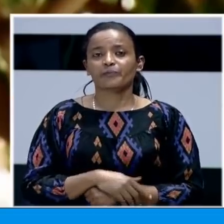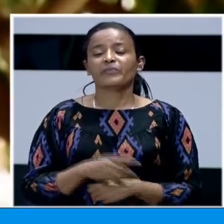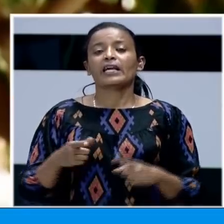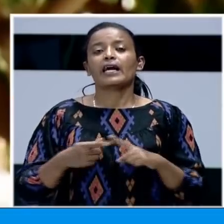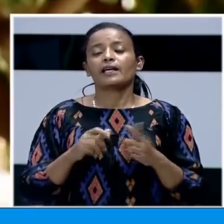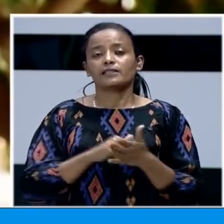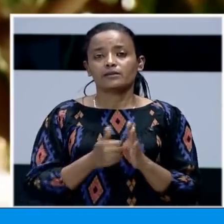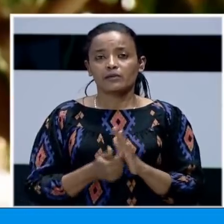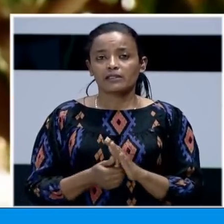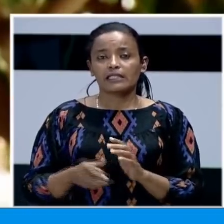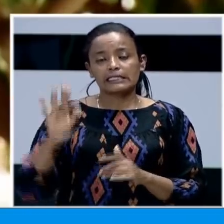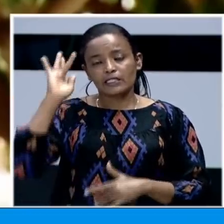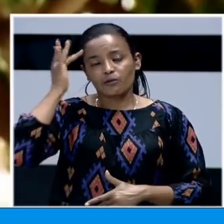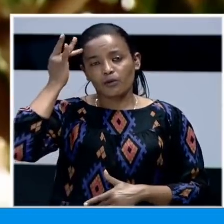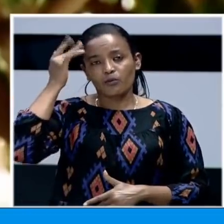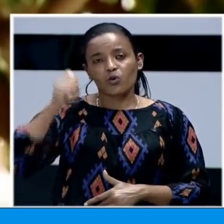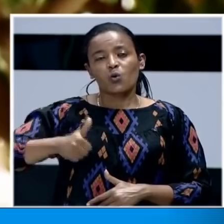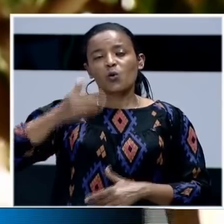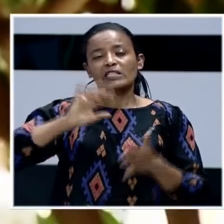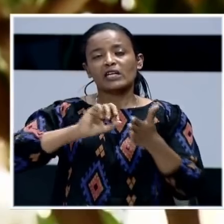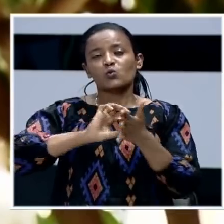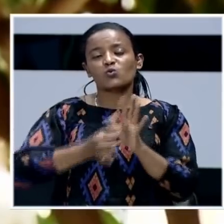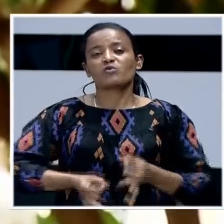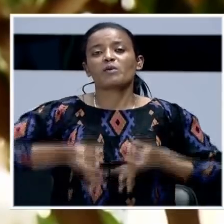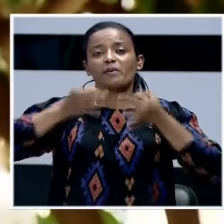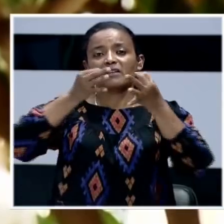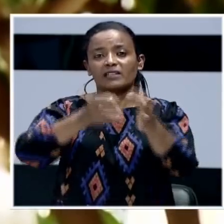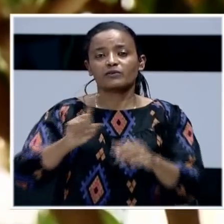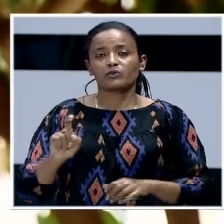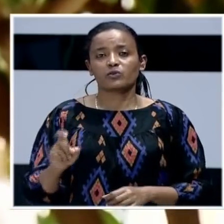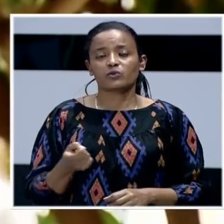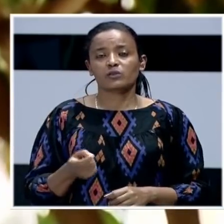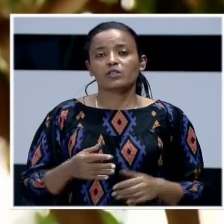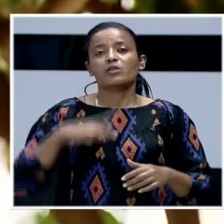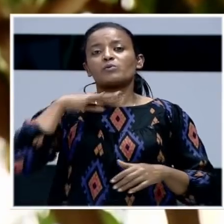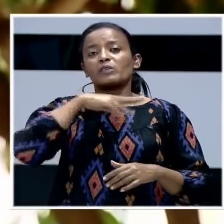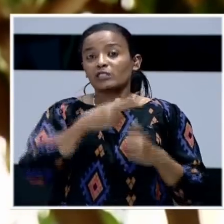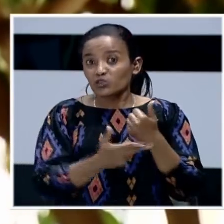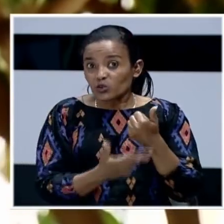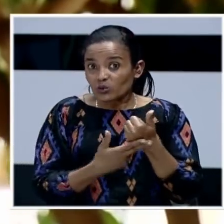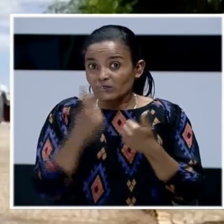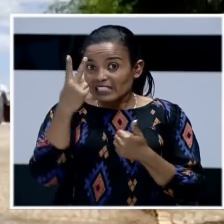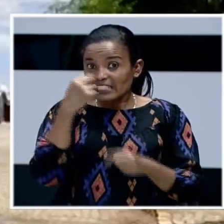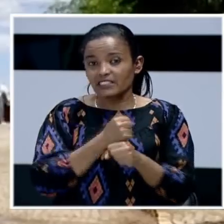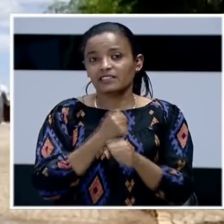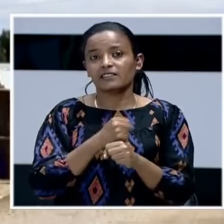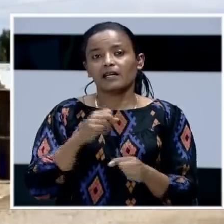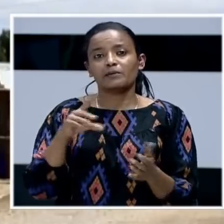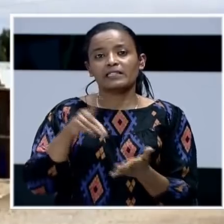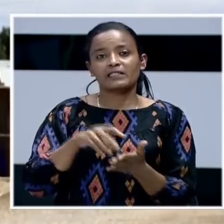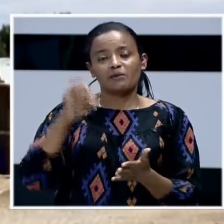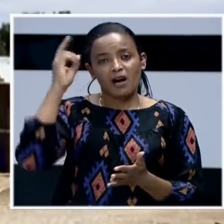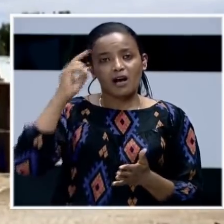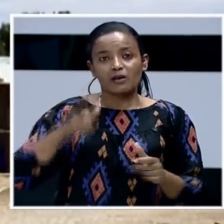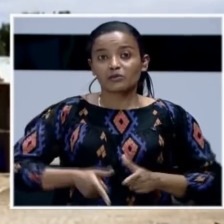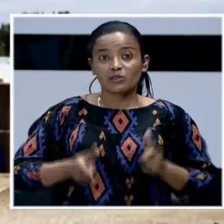قال اي اندقنا ناي تحماموون وانا قول في من محلال فصل زخنا بخنات اند حرق وطي وناخل تسرحينا نسرح زلنا اب كتم حوزين اب